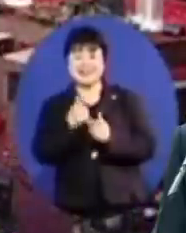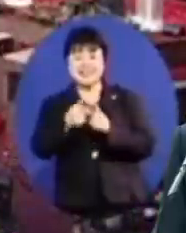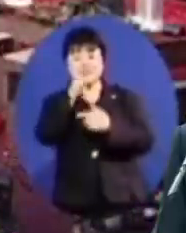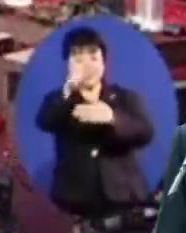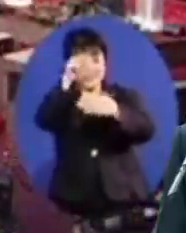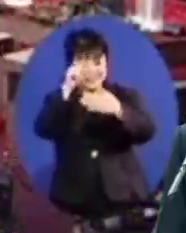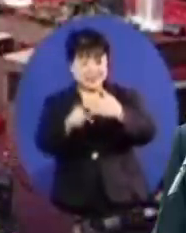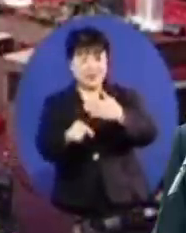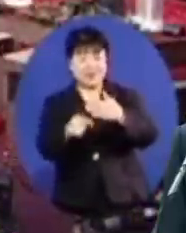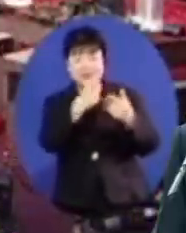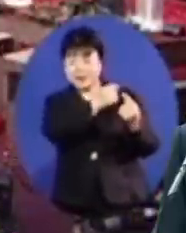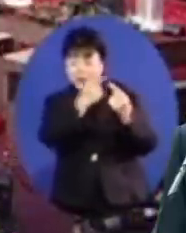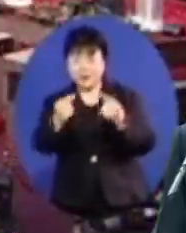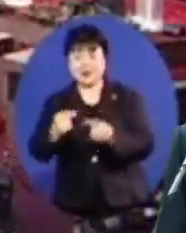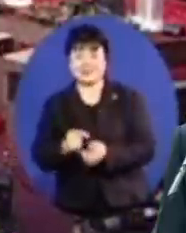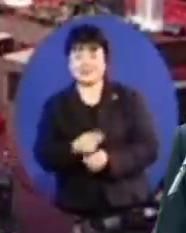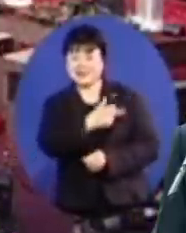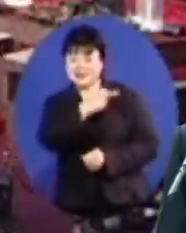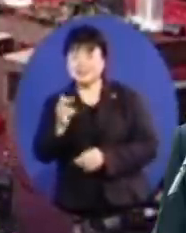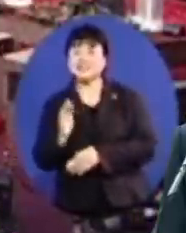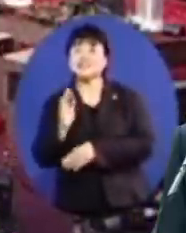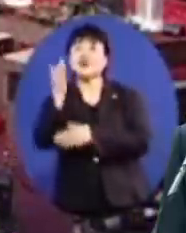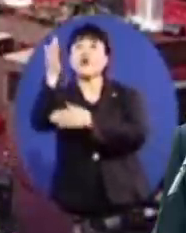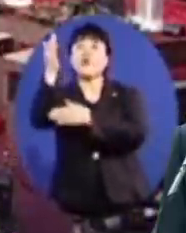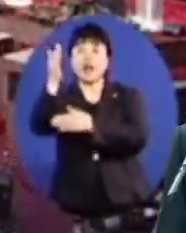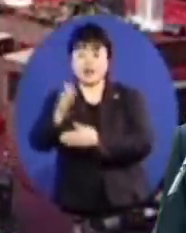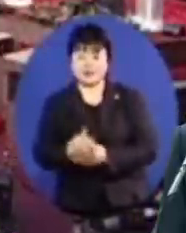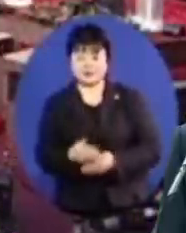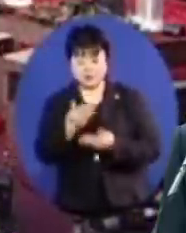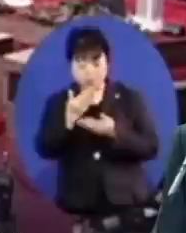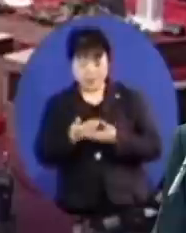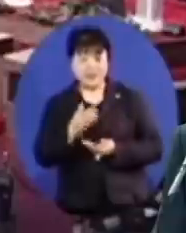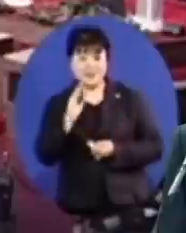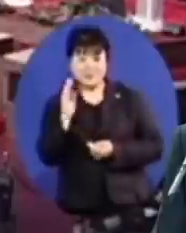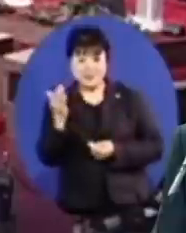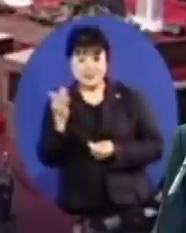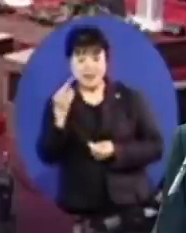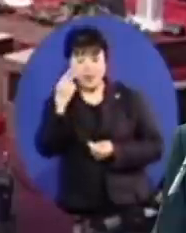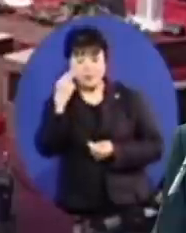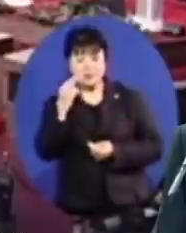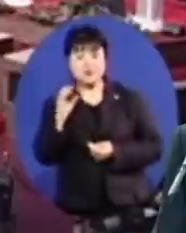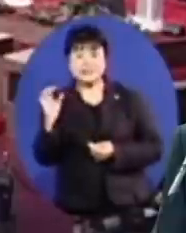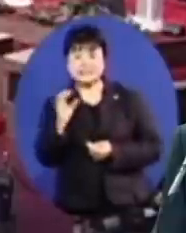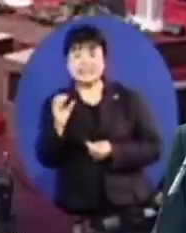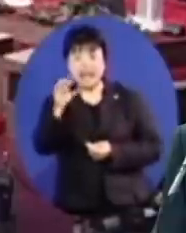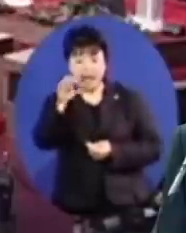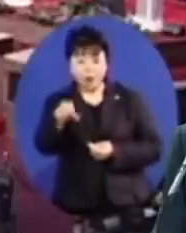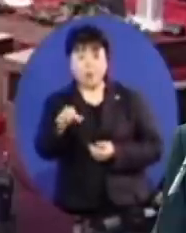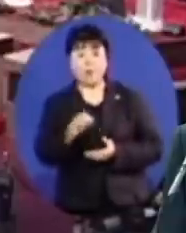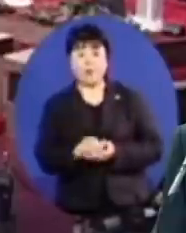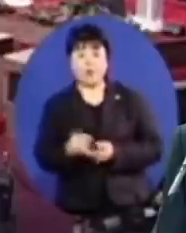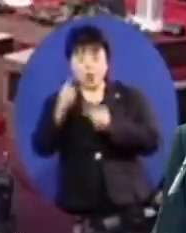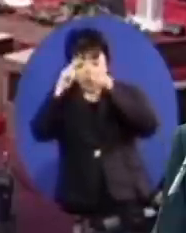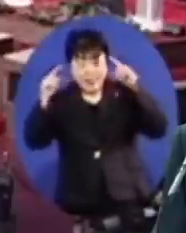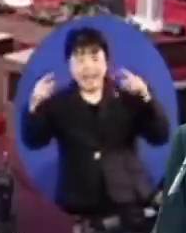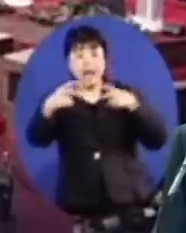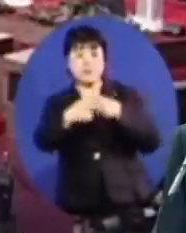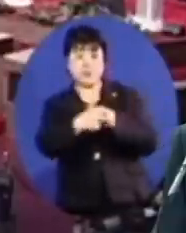안에서는 이와 같은 큰 영광이 우리에게 주어지는 것입니다. 미국 시카고에 있는 러쉬 대학